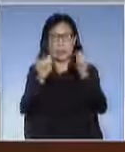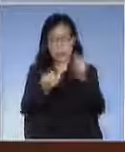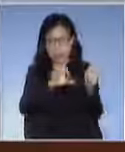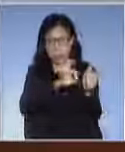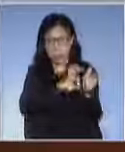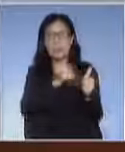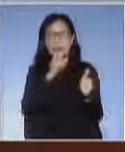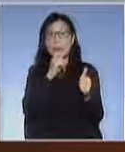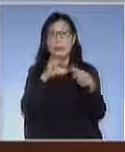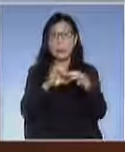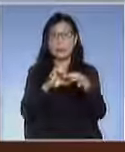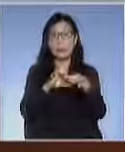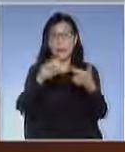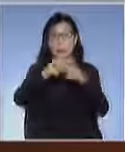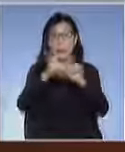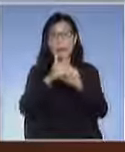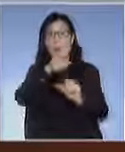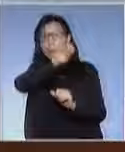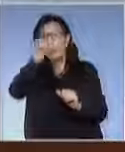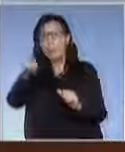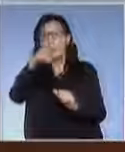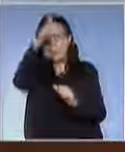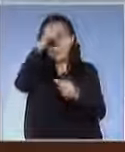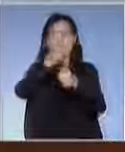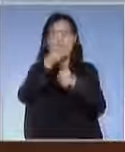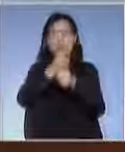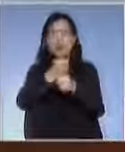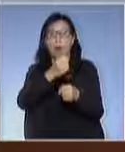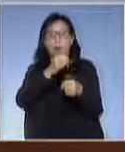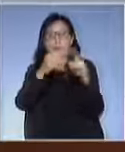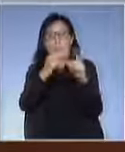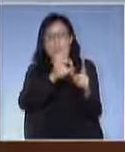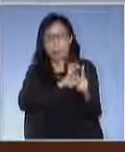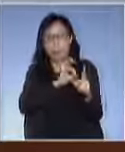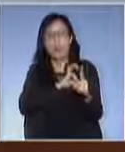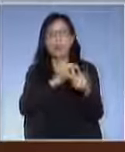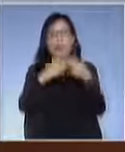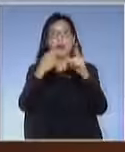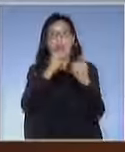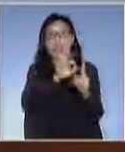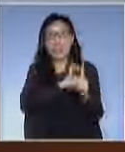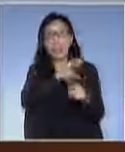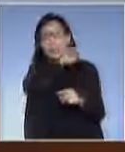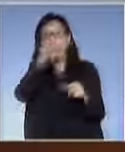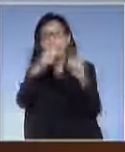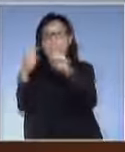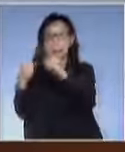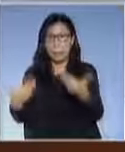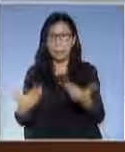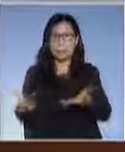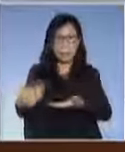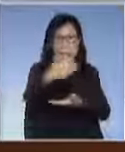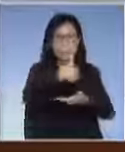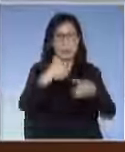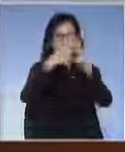就該項措施諮詢公務員的職工會、員工協會及公眾人士，共收到